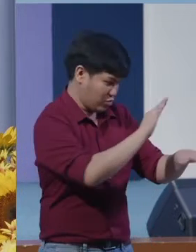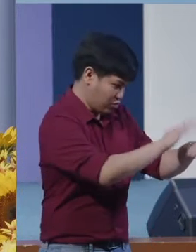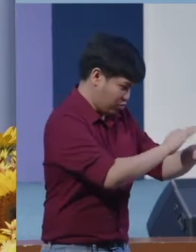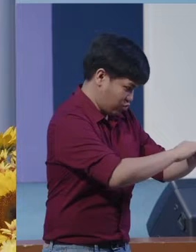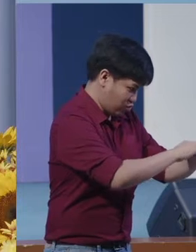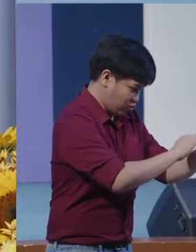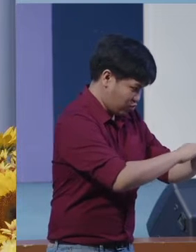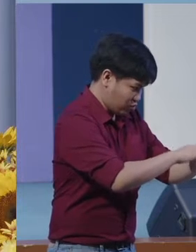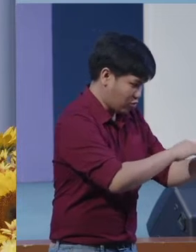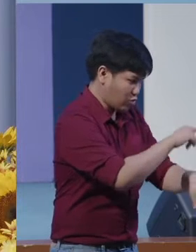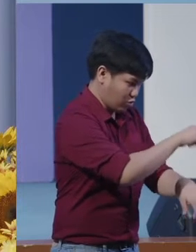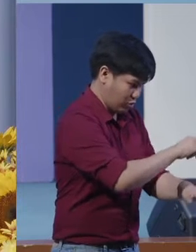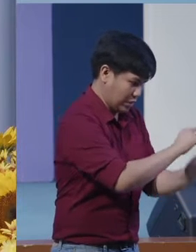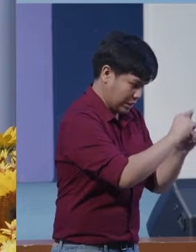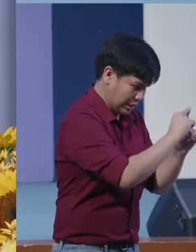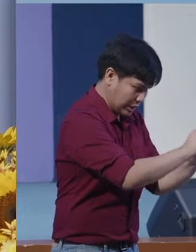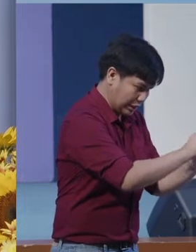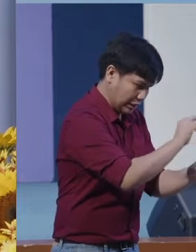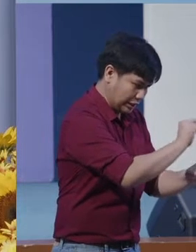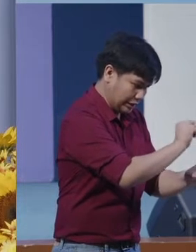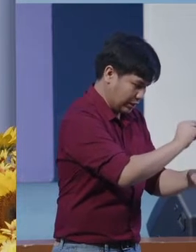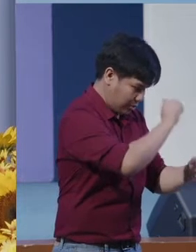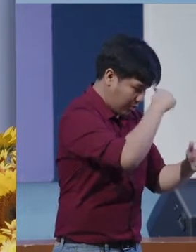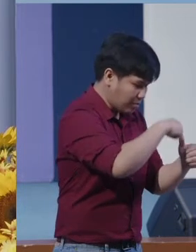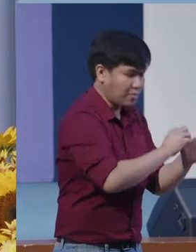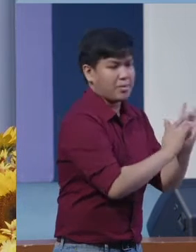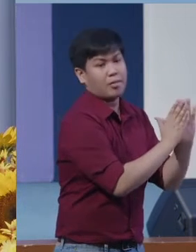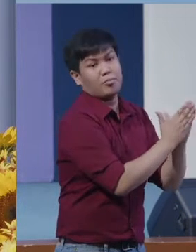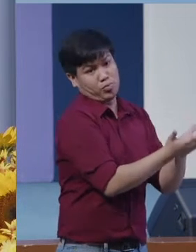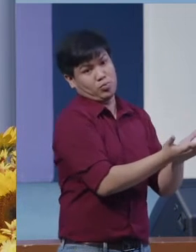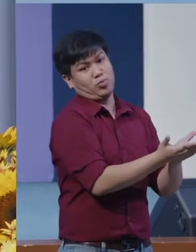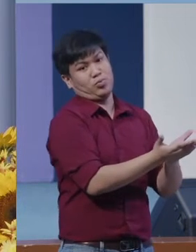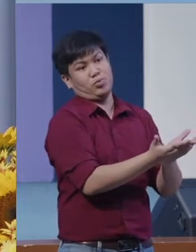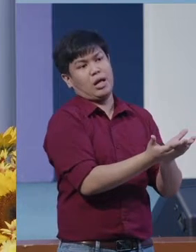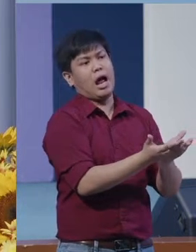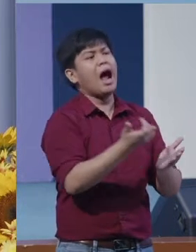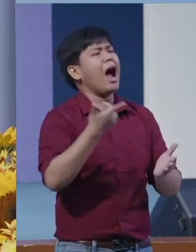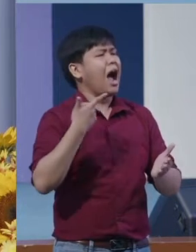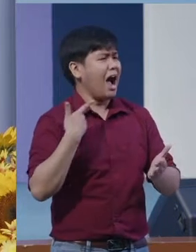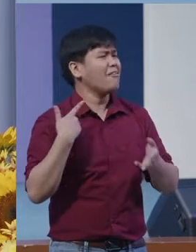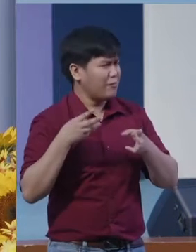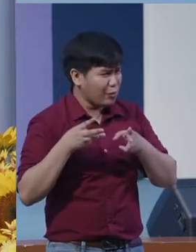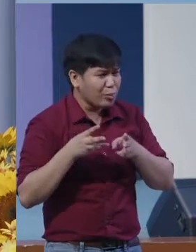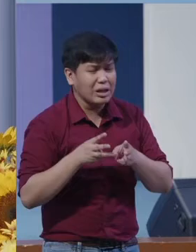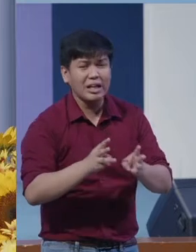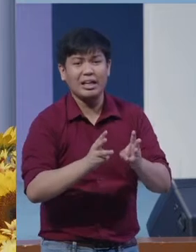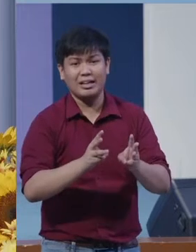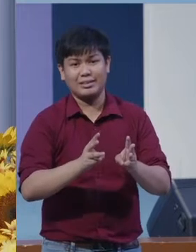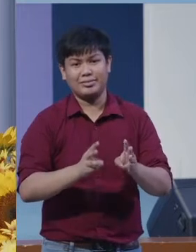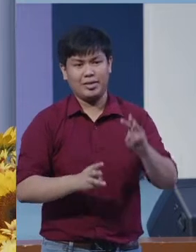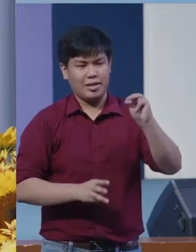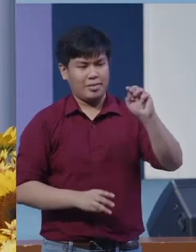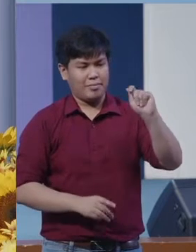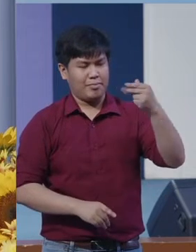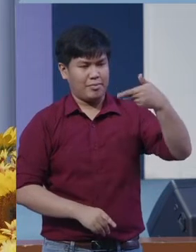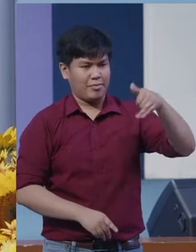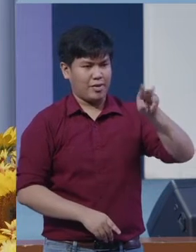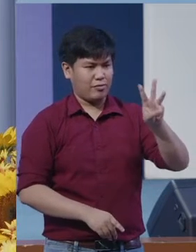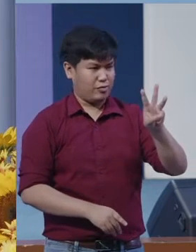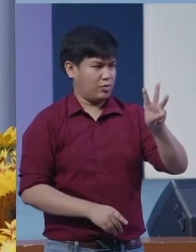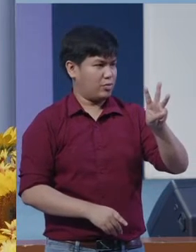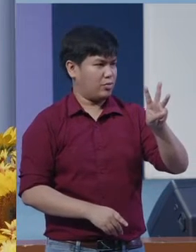kinokomend na magpaalala sa naliligaw. Pero may proseso, mga kapatid. Matthew